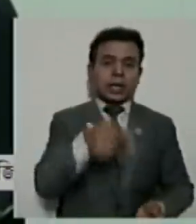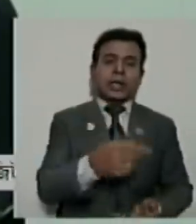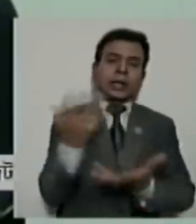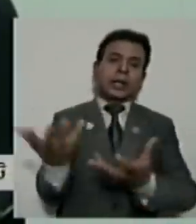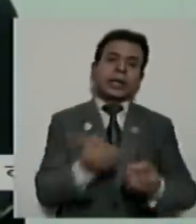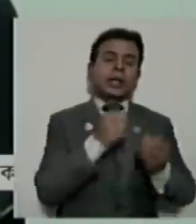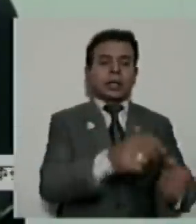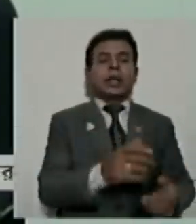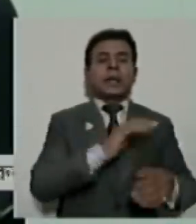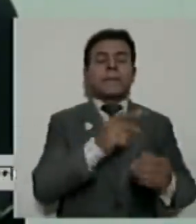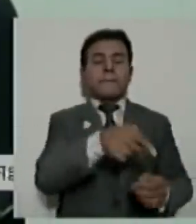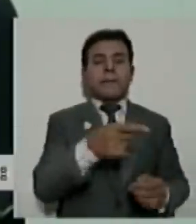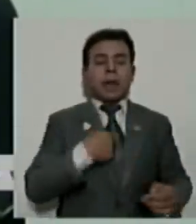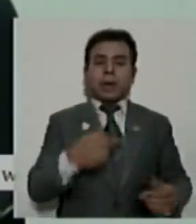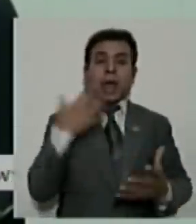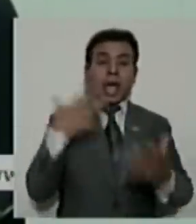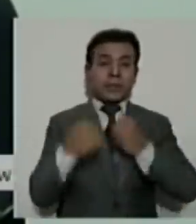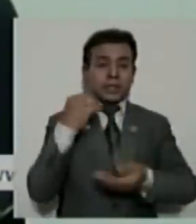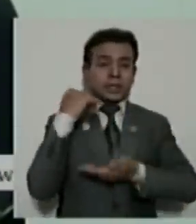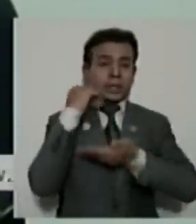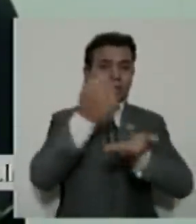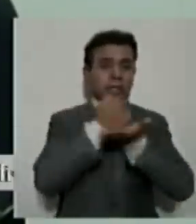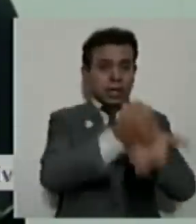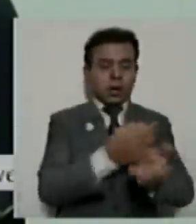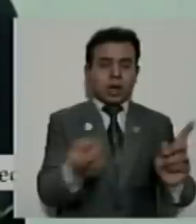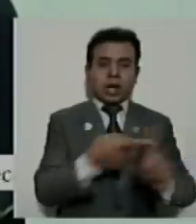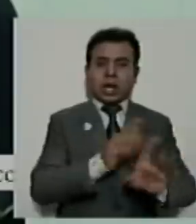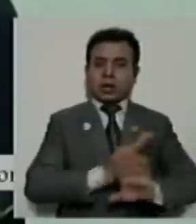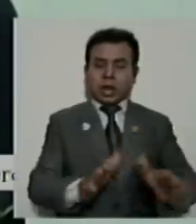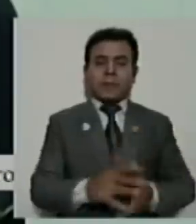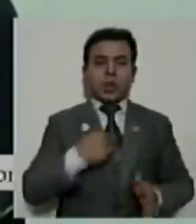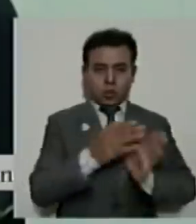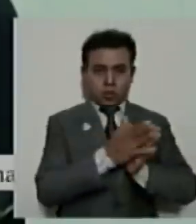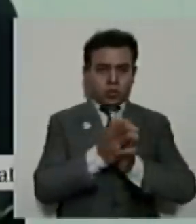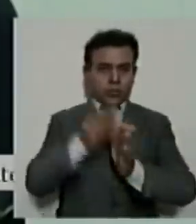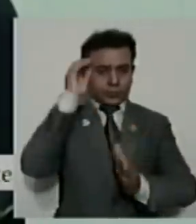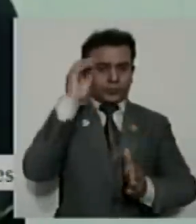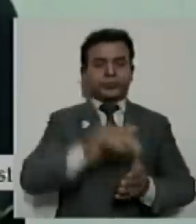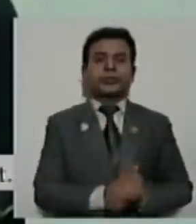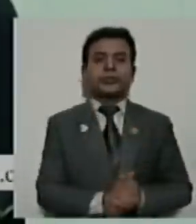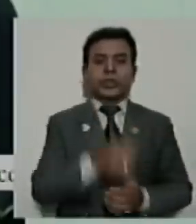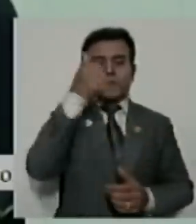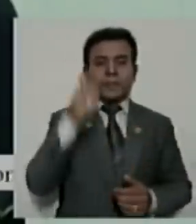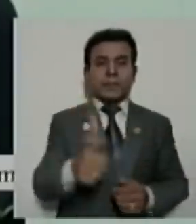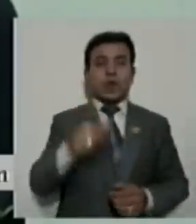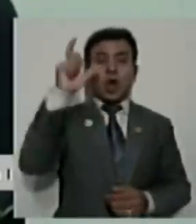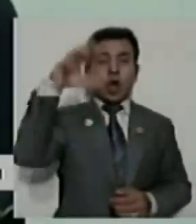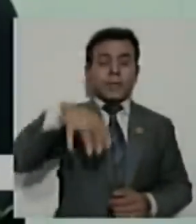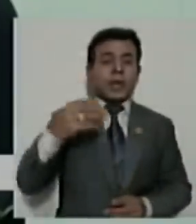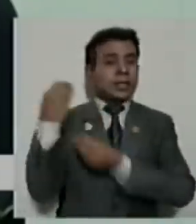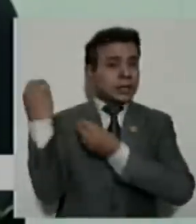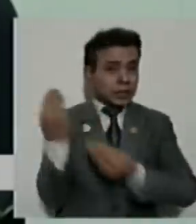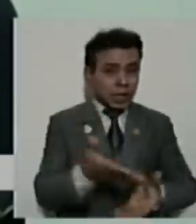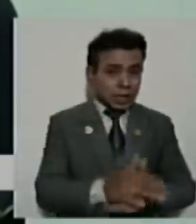মান যাচাই করে সেটা ব্যবহার উপযোগী কিনা সেটা তাদের অধীনস্থ চিকিৎসক বৃন্দদেরকে অবহিত করে সেটা ব্যবহার